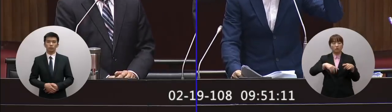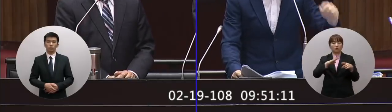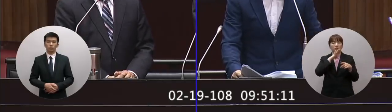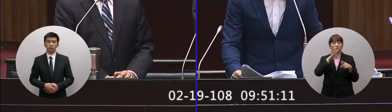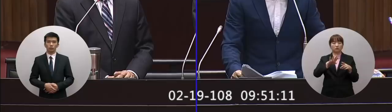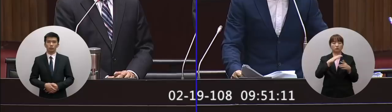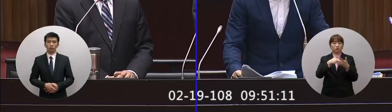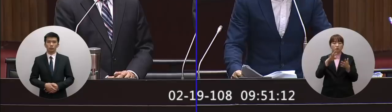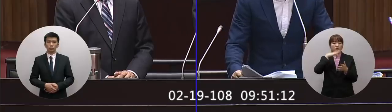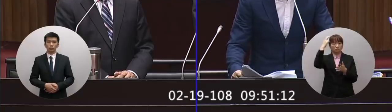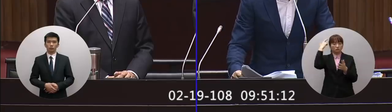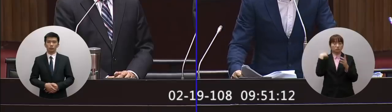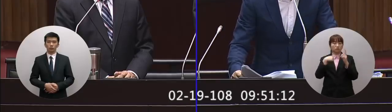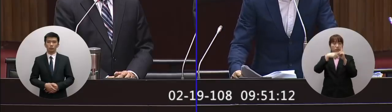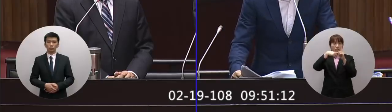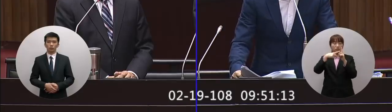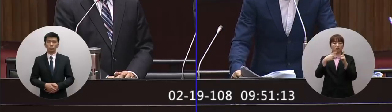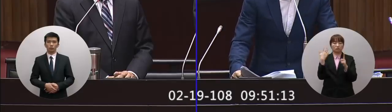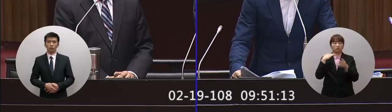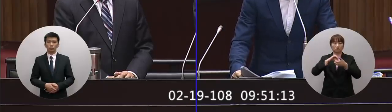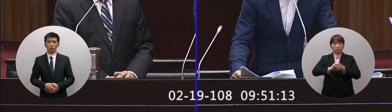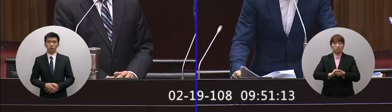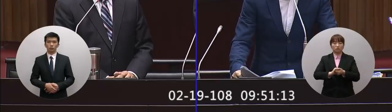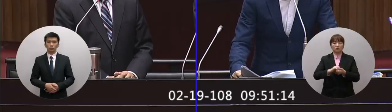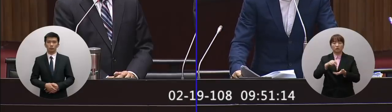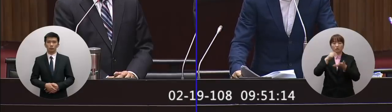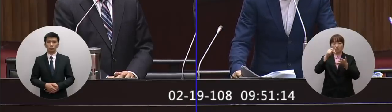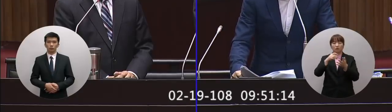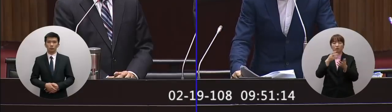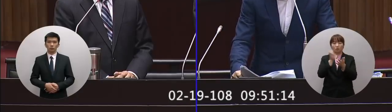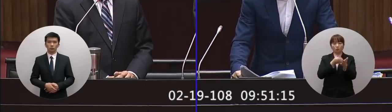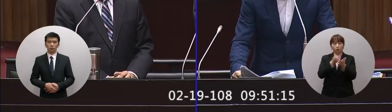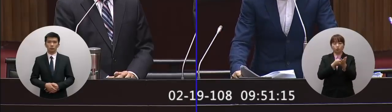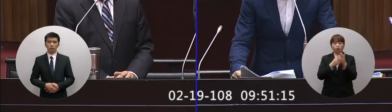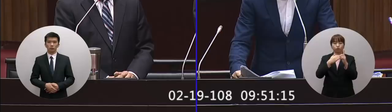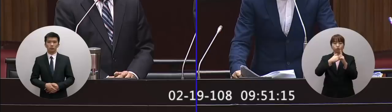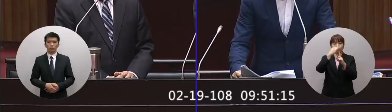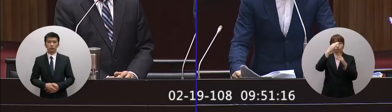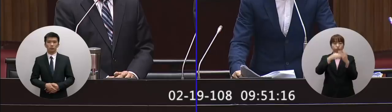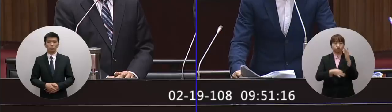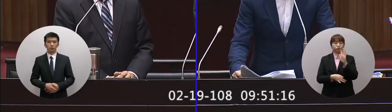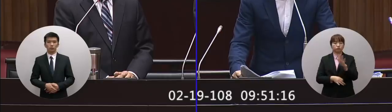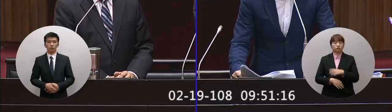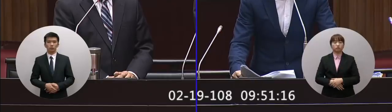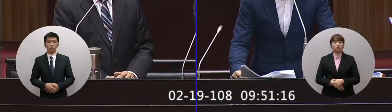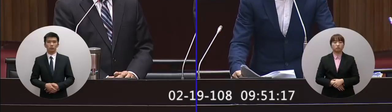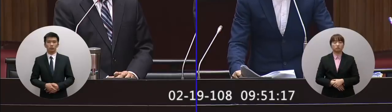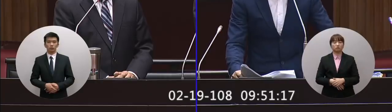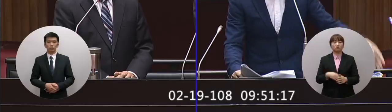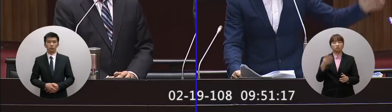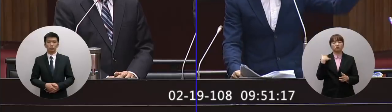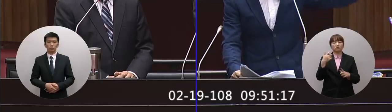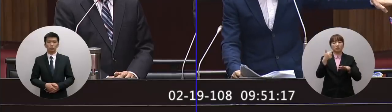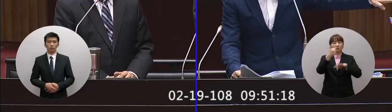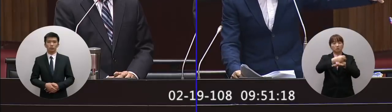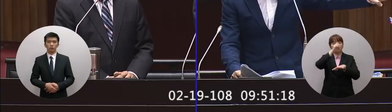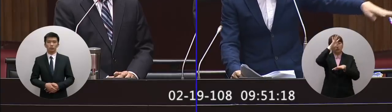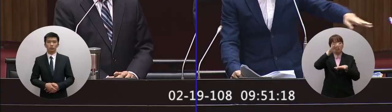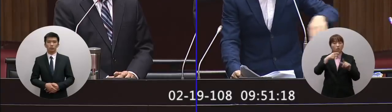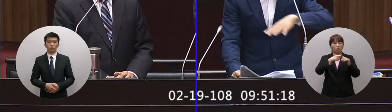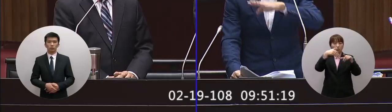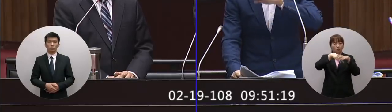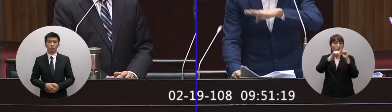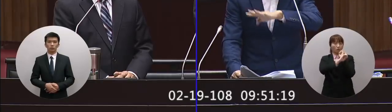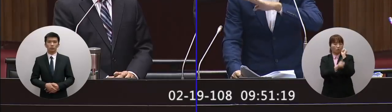政层级的，所以我们那时候主张一定要高门槛。那后来执政党说啊，不要在公投法